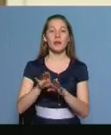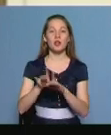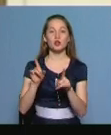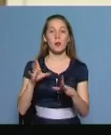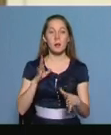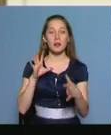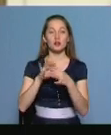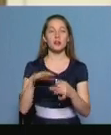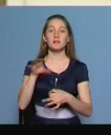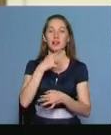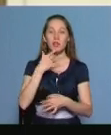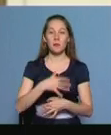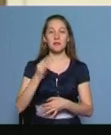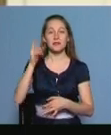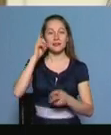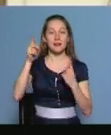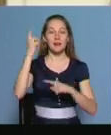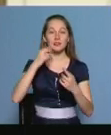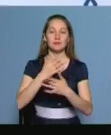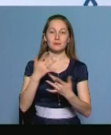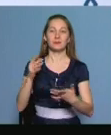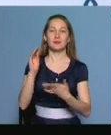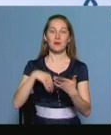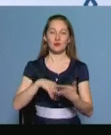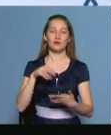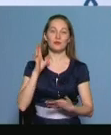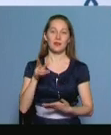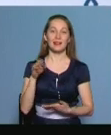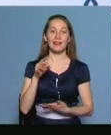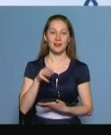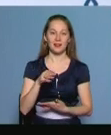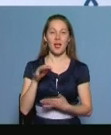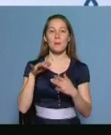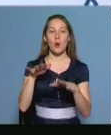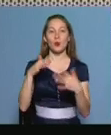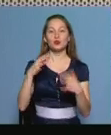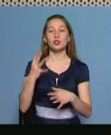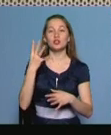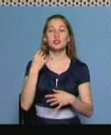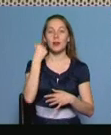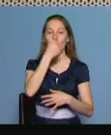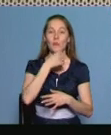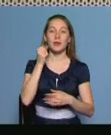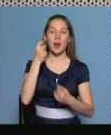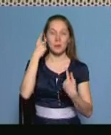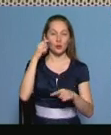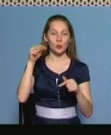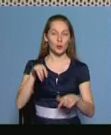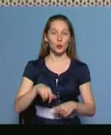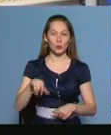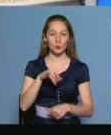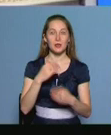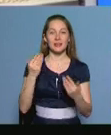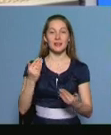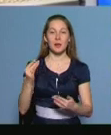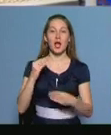Деды Морозы и другие сказочные персонажи у нас напишут диктант. Акция проходит уже четвертый год, а придумали ее в Удмуртии. Теперь диктант